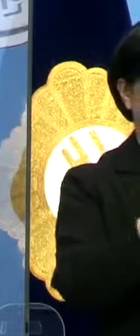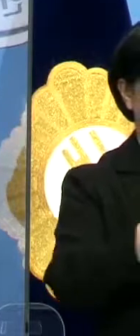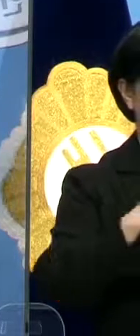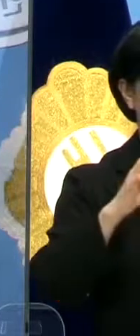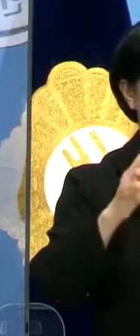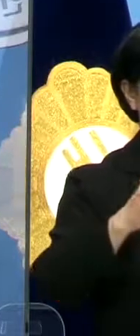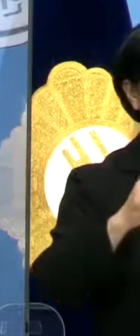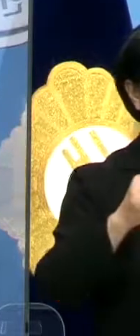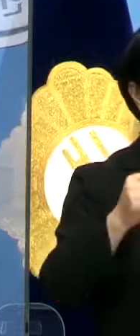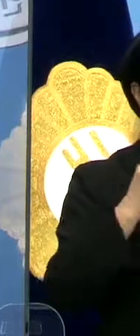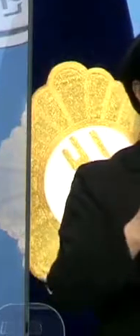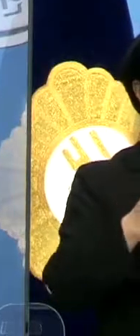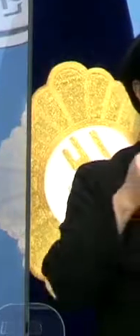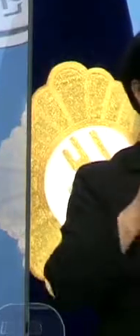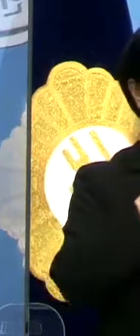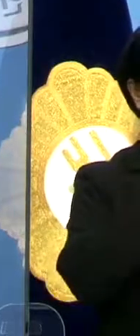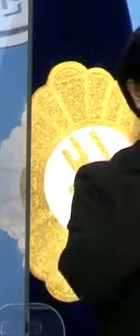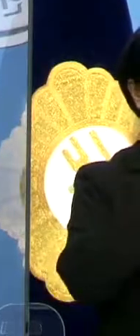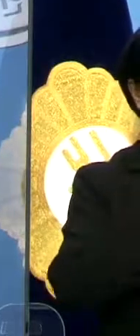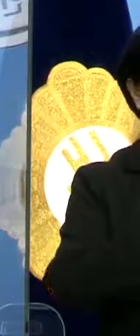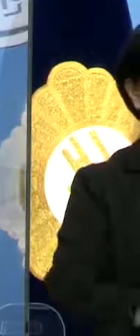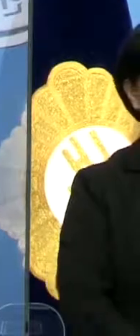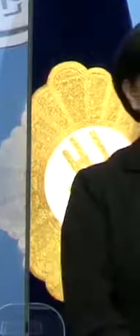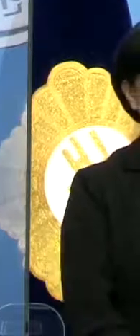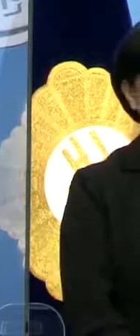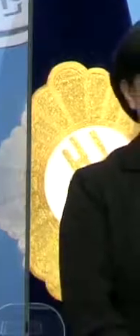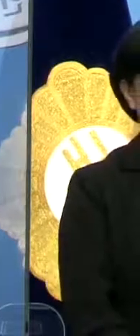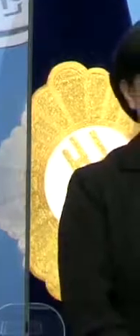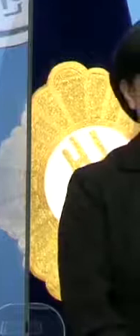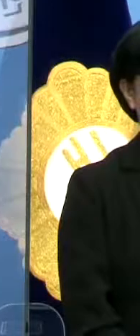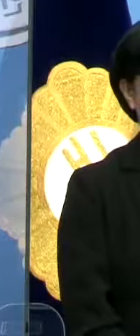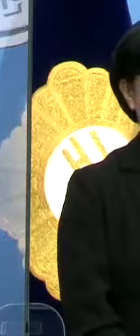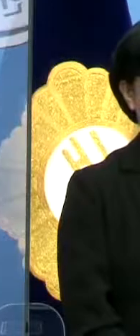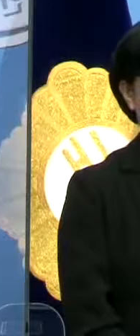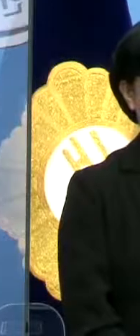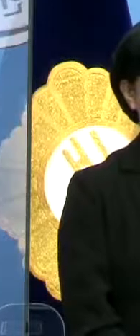심판 하겠단 말씀드립니다 기자에게 한문 을 낭독하고 있습니다